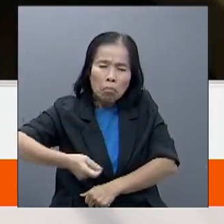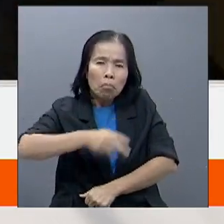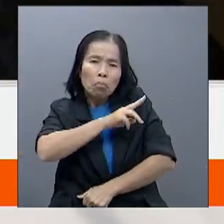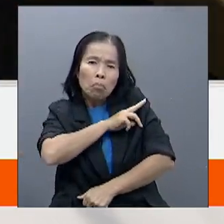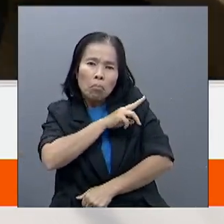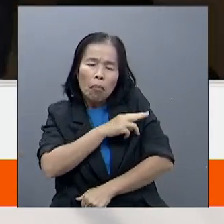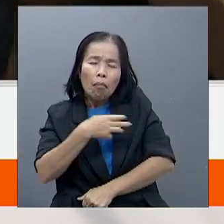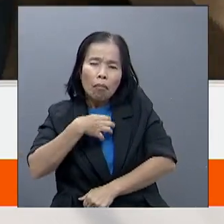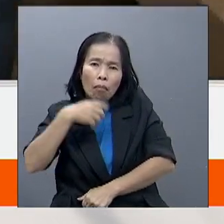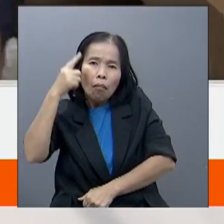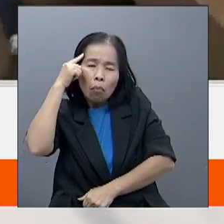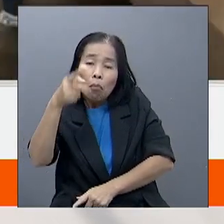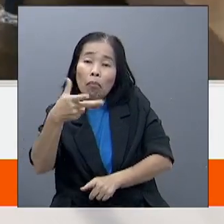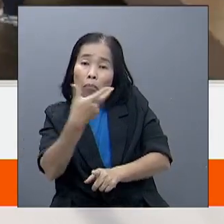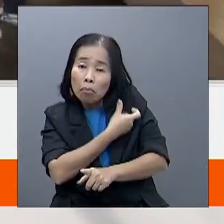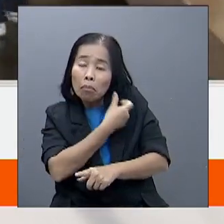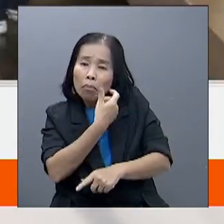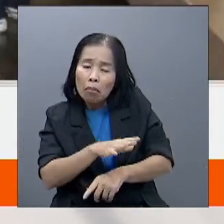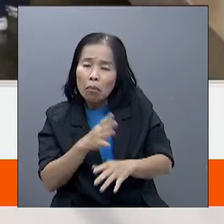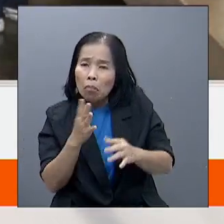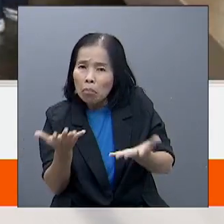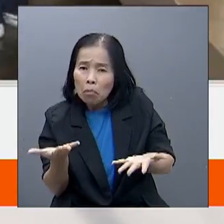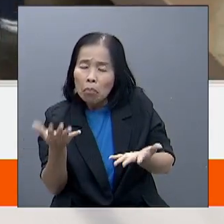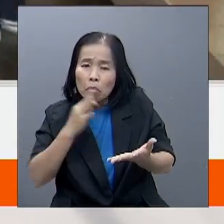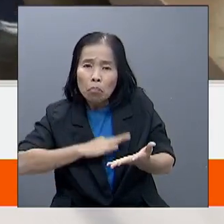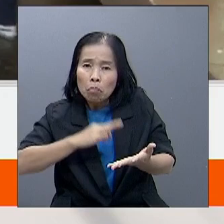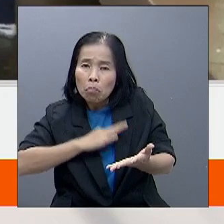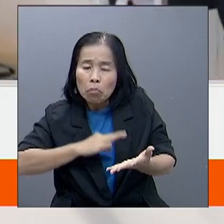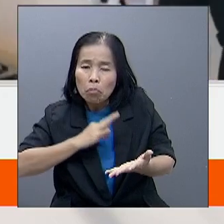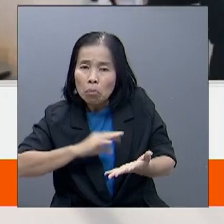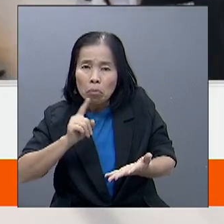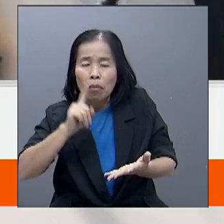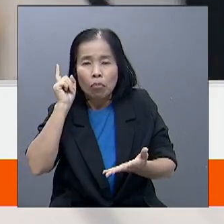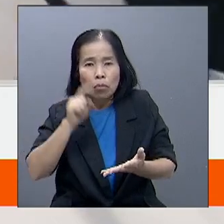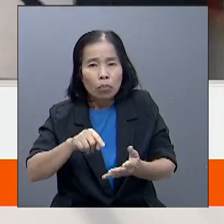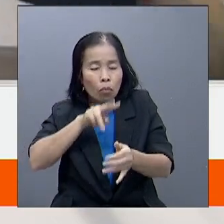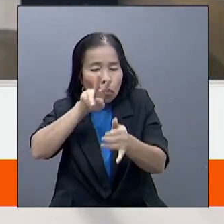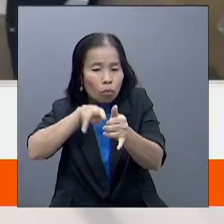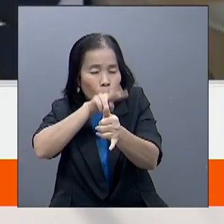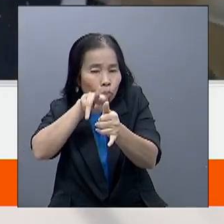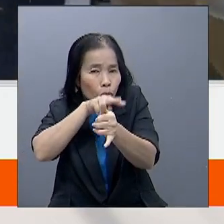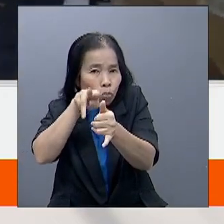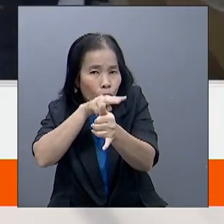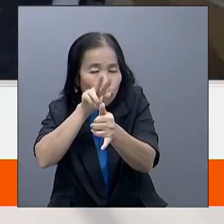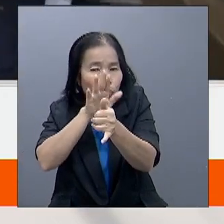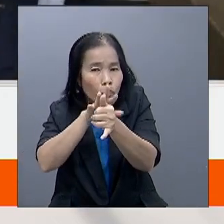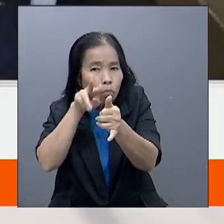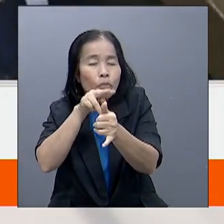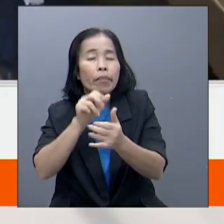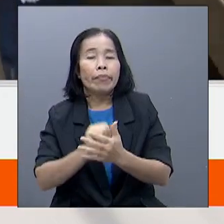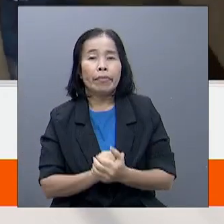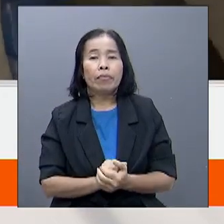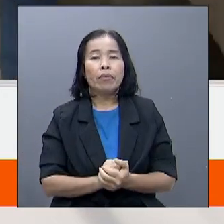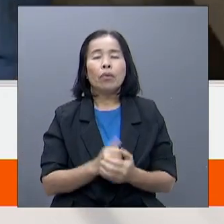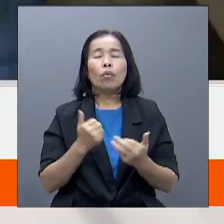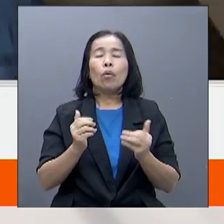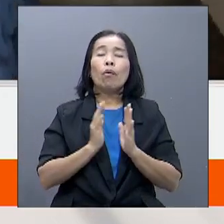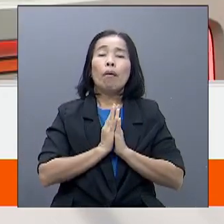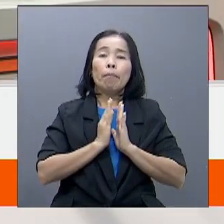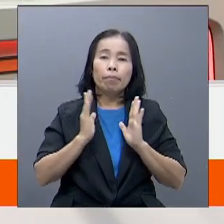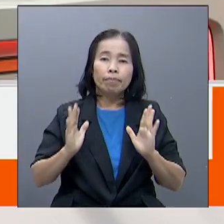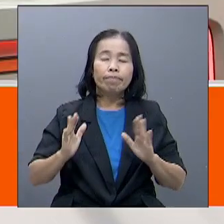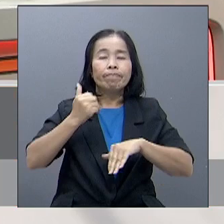คนนี้ฉีดอยู่แล้วก็ตามผลตามไป ค่ะ ครับ ได้ค่ะแล้วค่ะขอบพระคุณมากค่ะท่